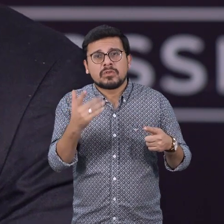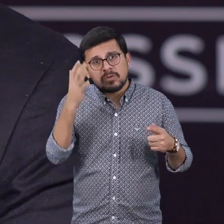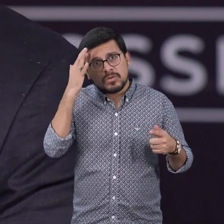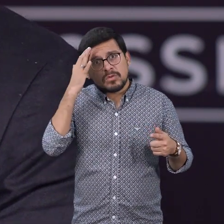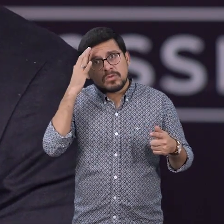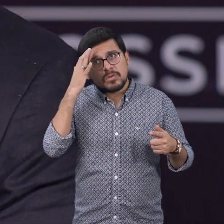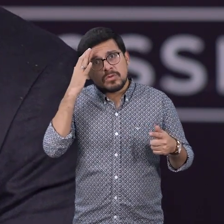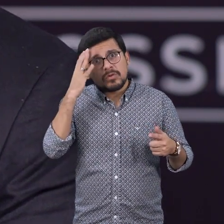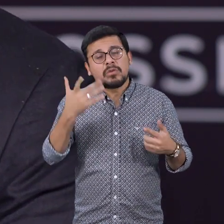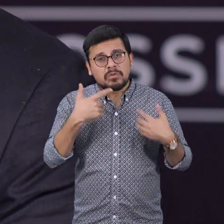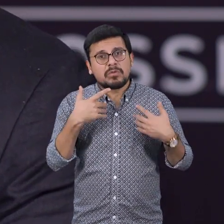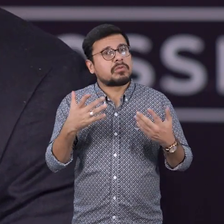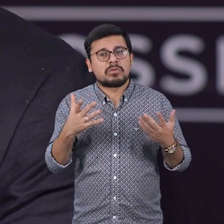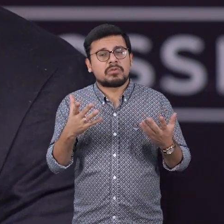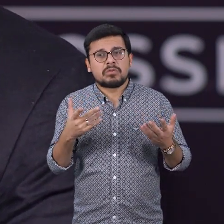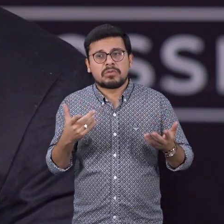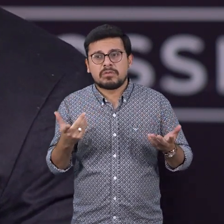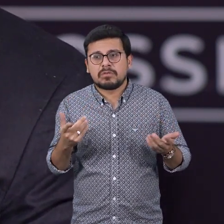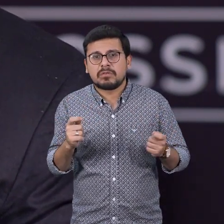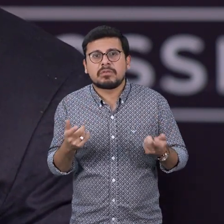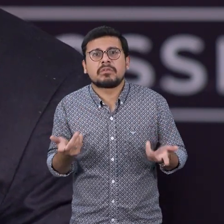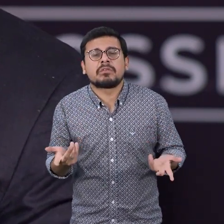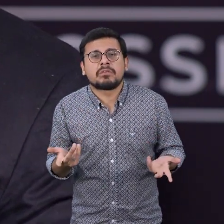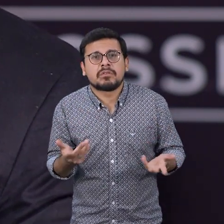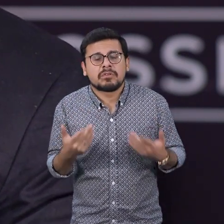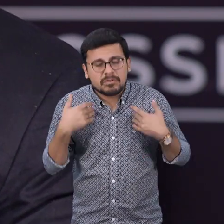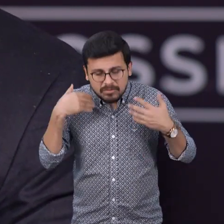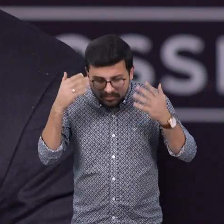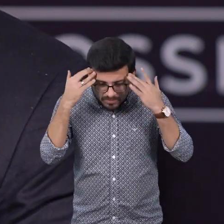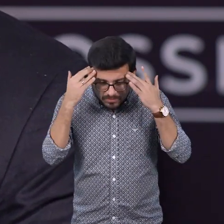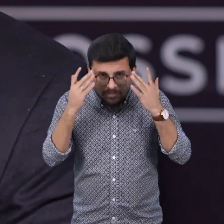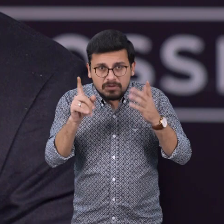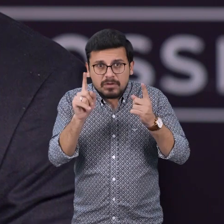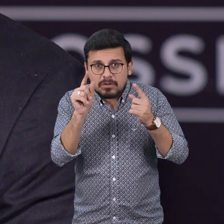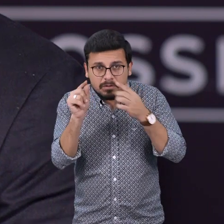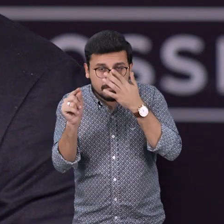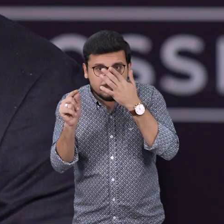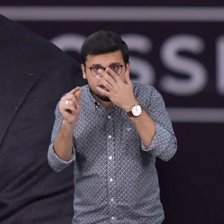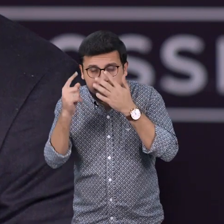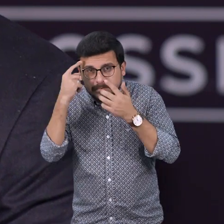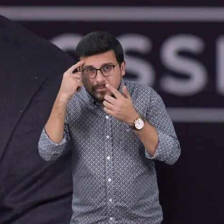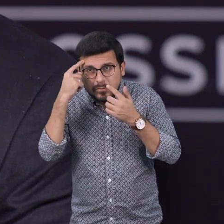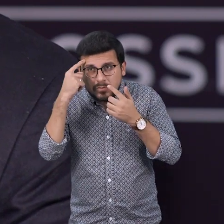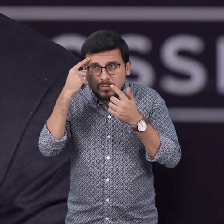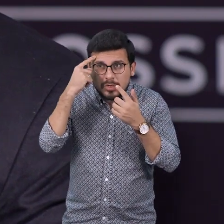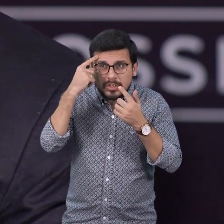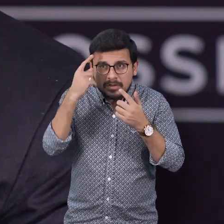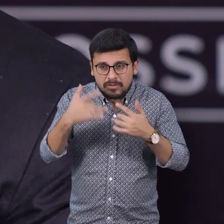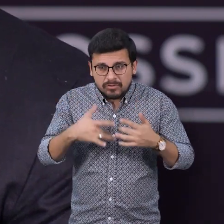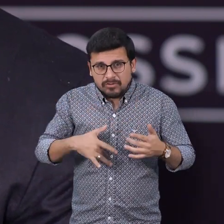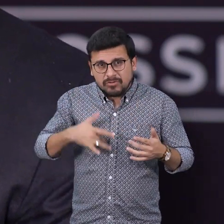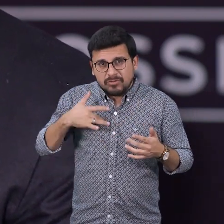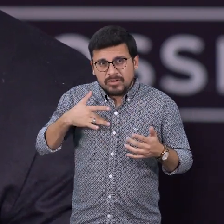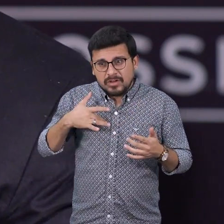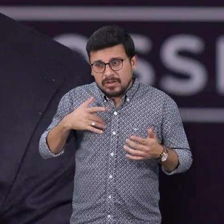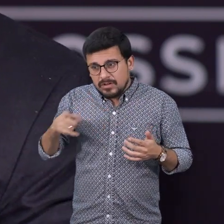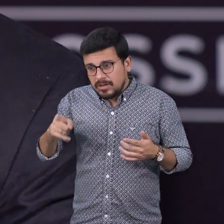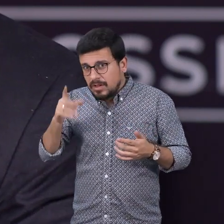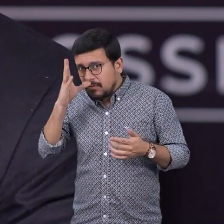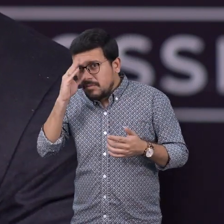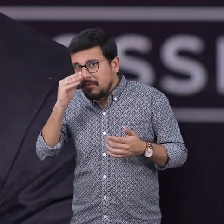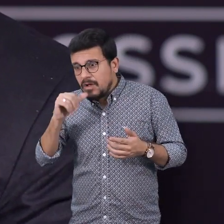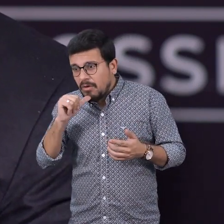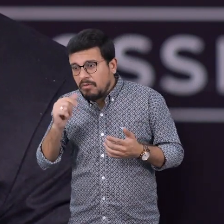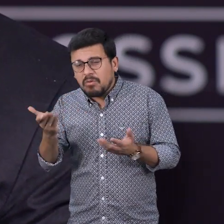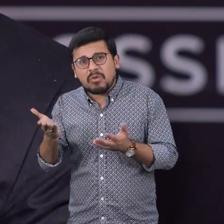مسکراہٹ آ جائے, اگر اور کچھ نہیں بھی بڑی بات, تو ہم ضرور اپنی ایفرٹ دیتے ہیں. اس میں ہم بہت سارے